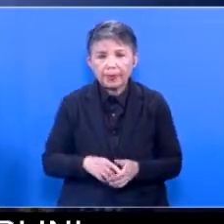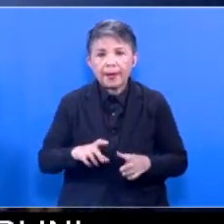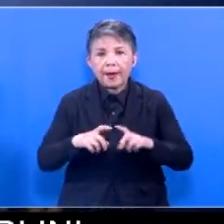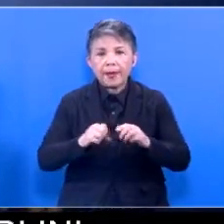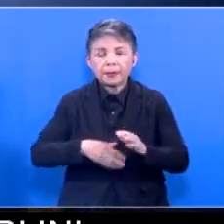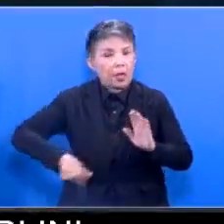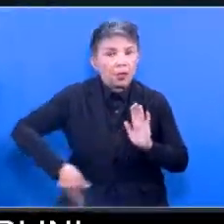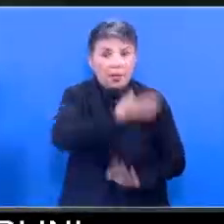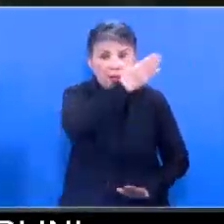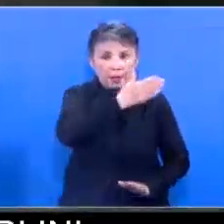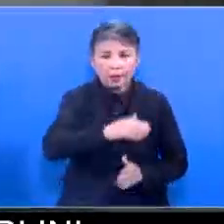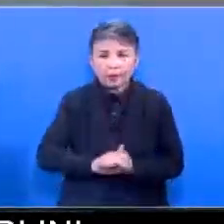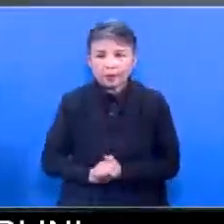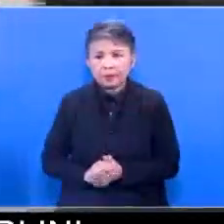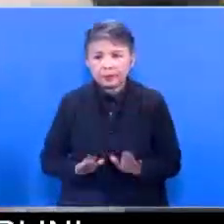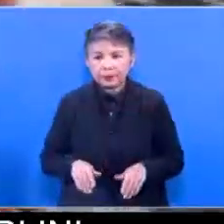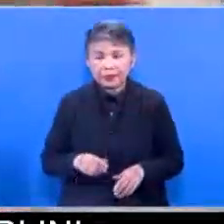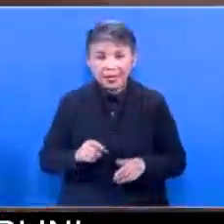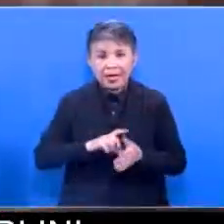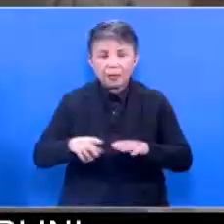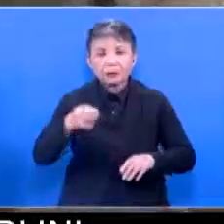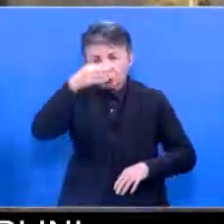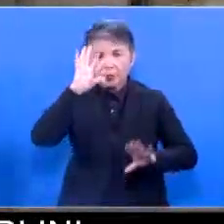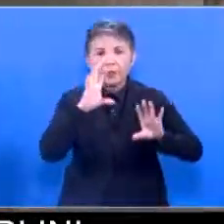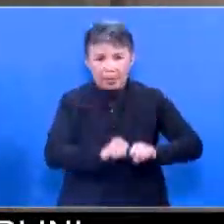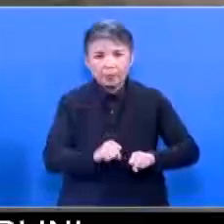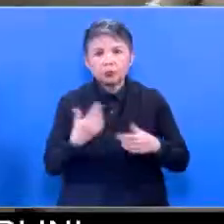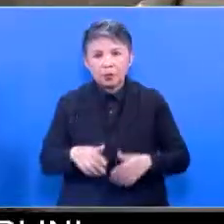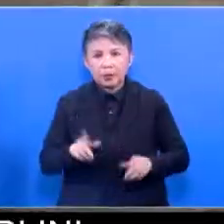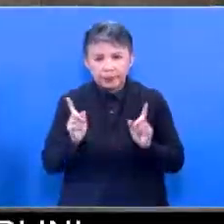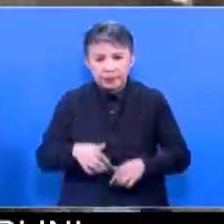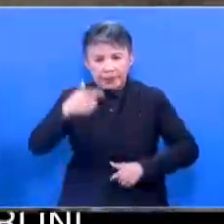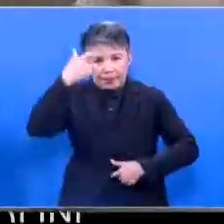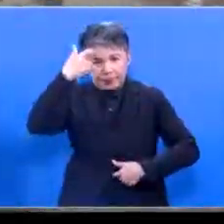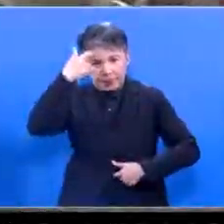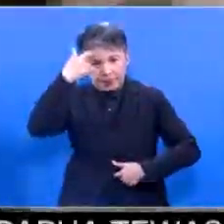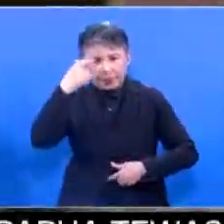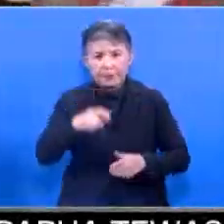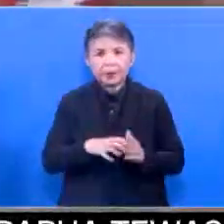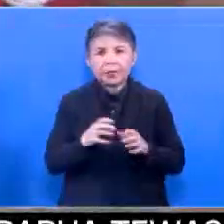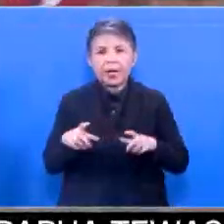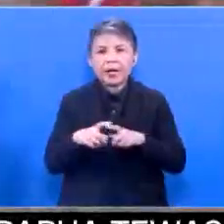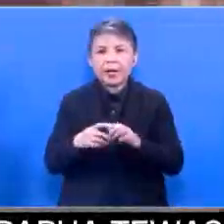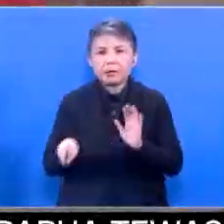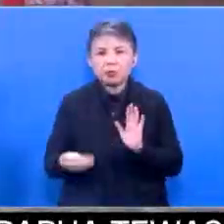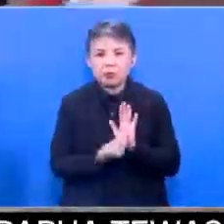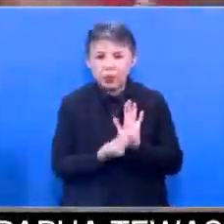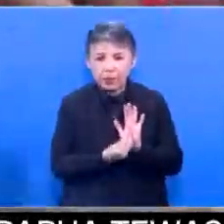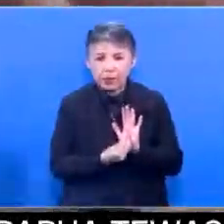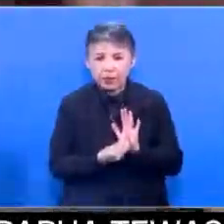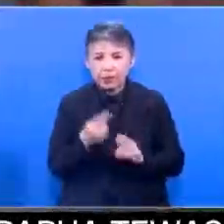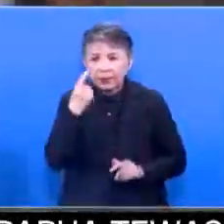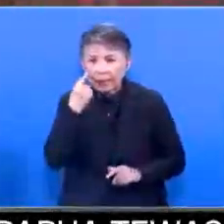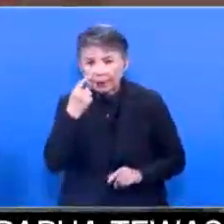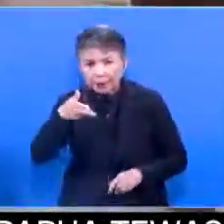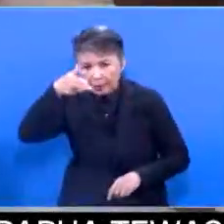melarikan diri. Kini AS telah ditangkap dan ditetapkan polisi sebagai tersangka berdasarkan alat bukti berupa keterangan saksi,